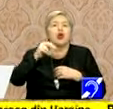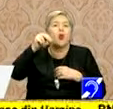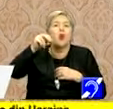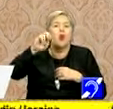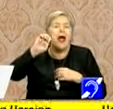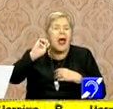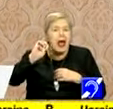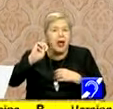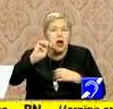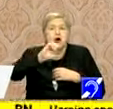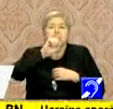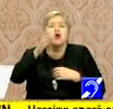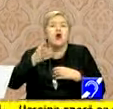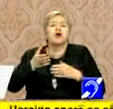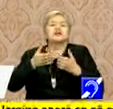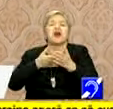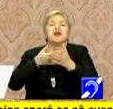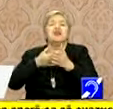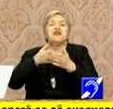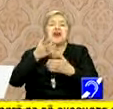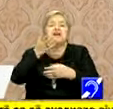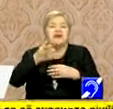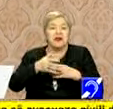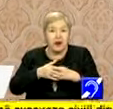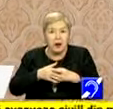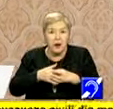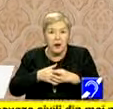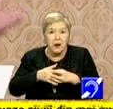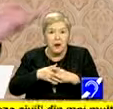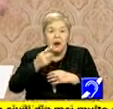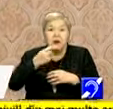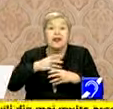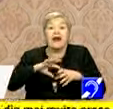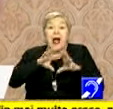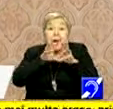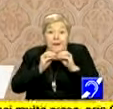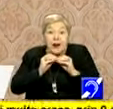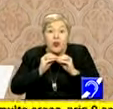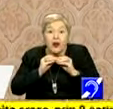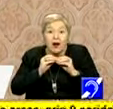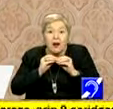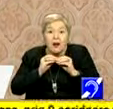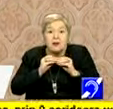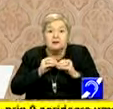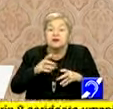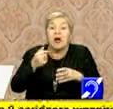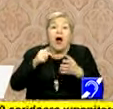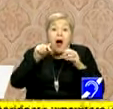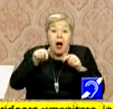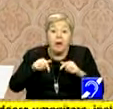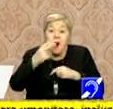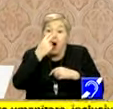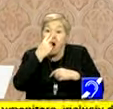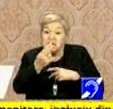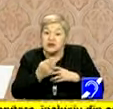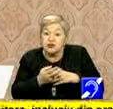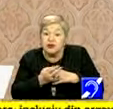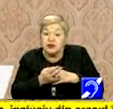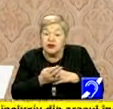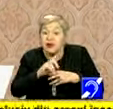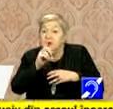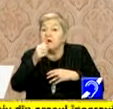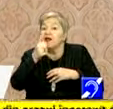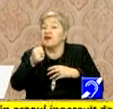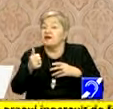Europeană nu vor acționa în mod unitar. Și cred că i s-a demonstrat contrariu.